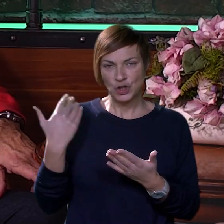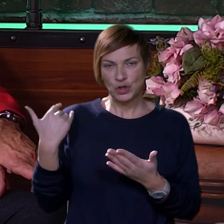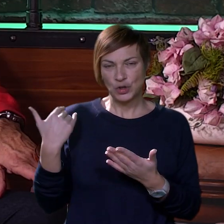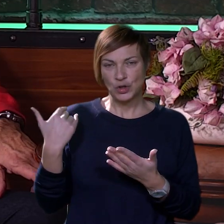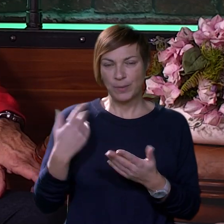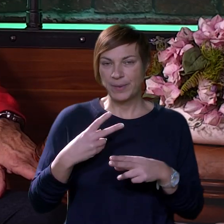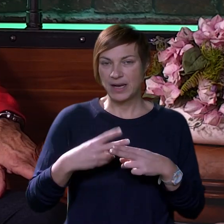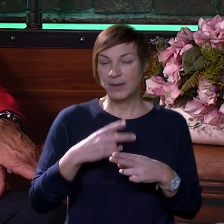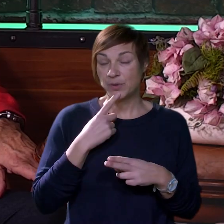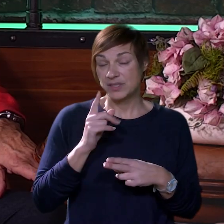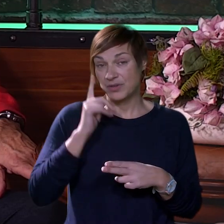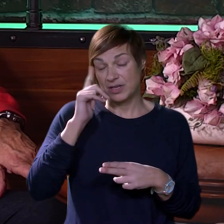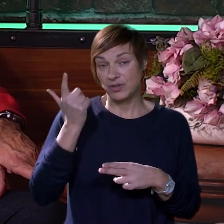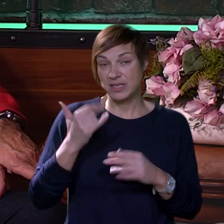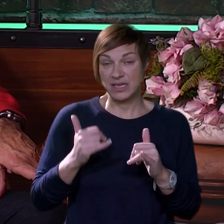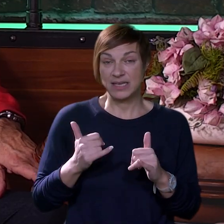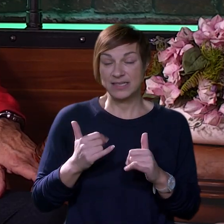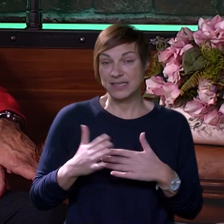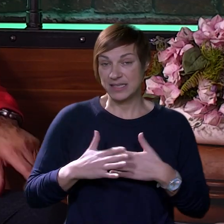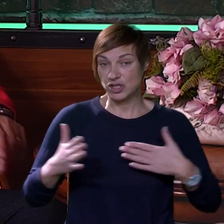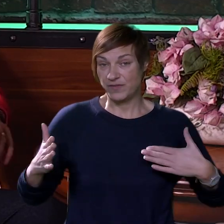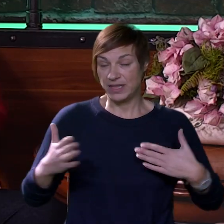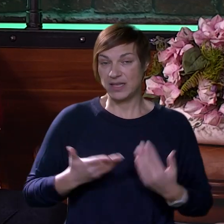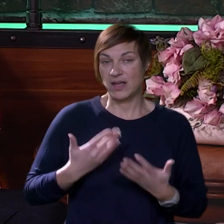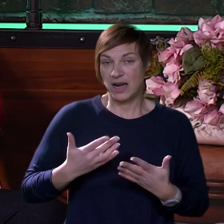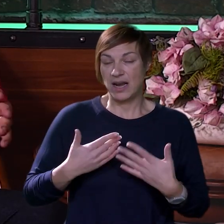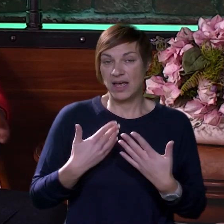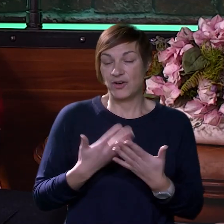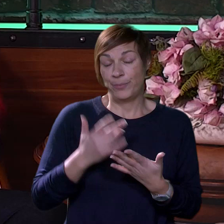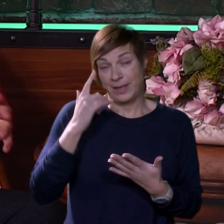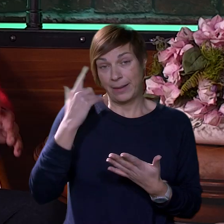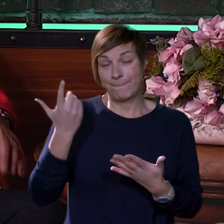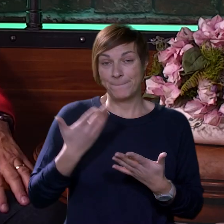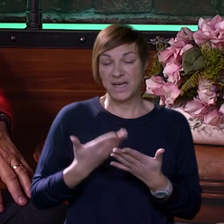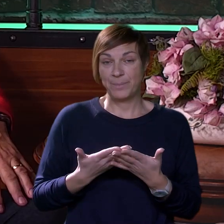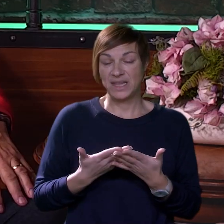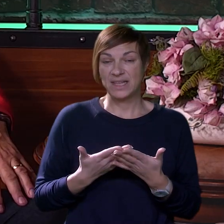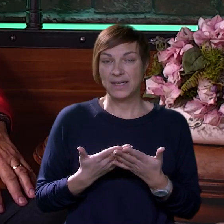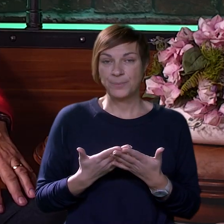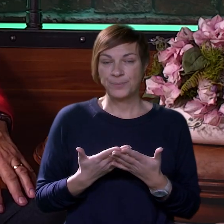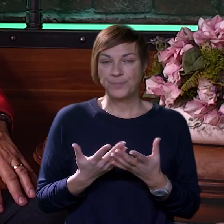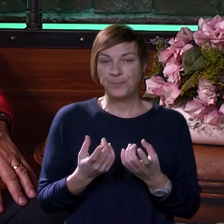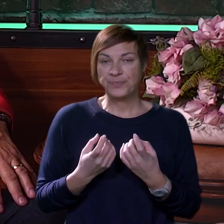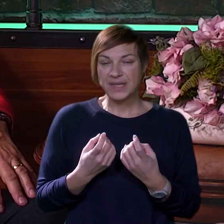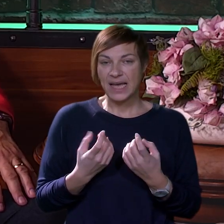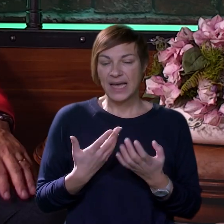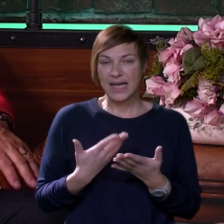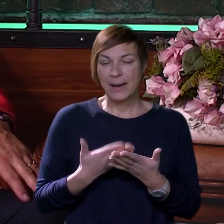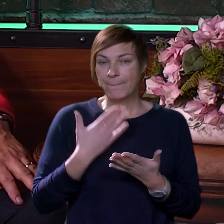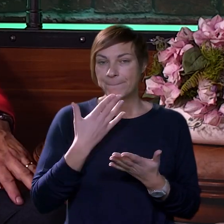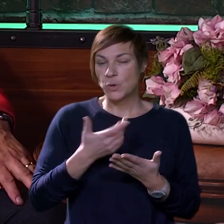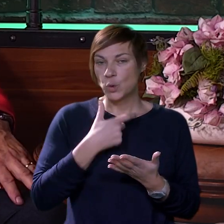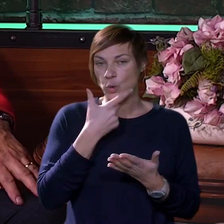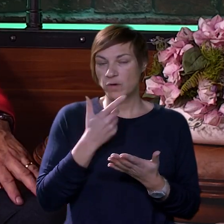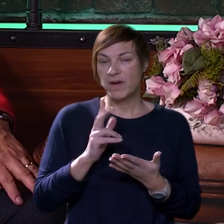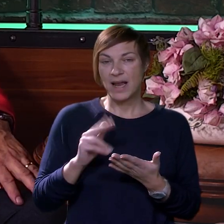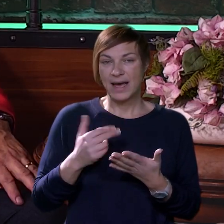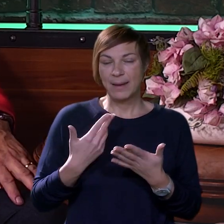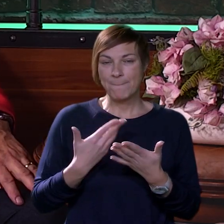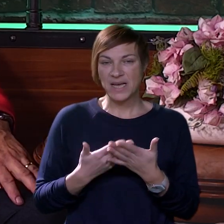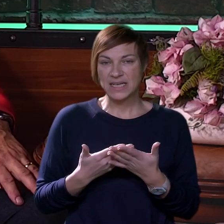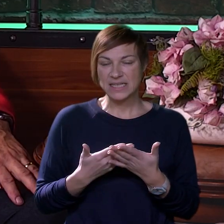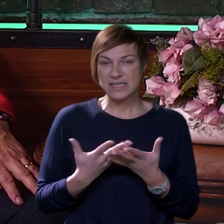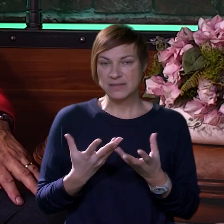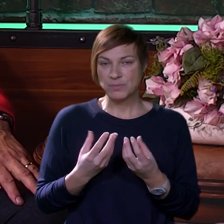To je bio bolest koju niko nije znao. Sad s ove distancije lako je sad biti pametan i nešto, ali eto, Bogu hvala, imali